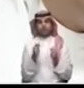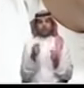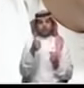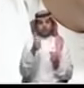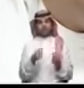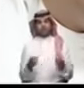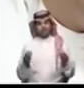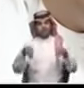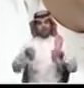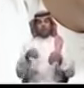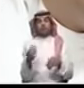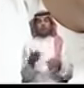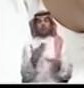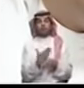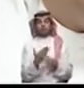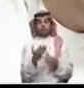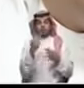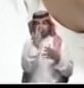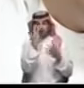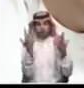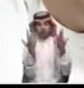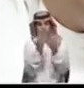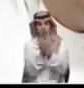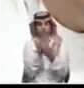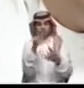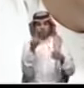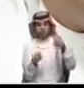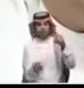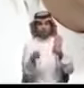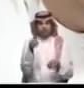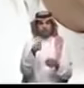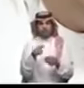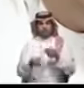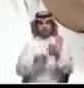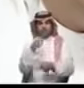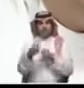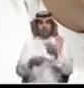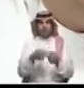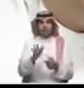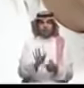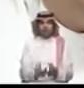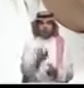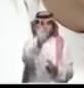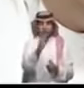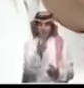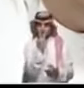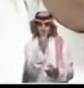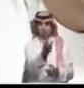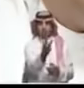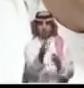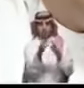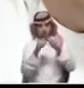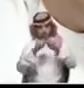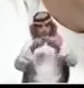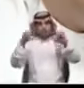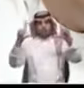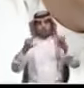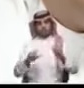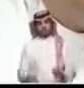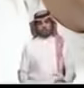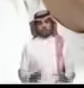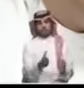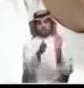الحالة وتنخفض فيها مستوى الرأي بمعدلات متفاوتة، لكن كلما اتجهنا إلى المناطق الشمالية والوسطى ستكون الحالة أقوى إن شاء